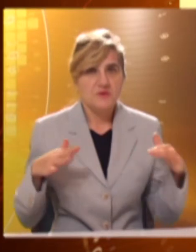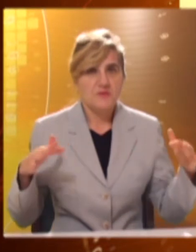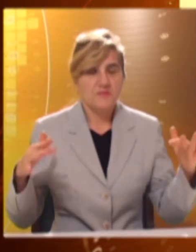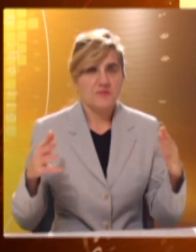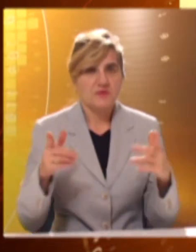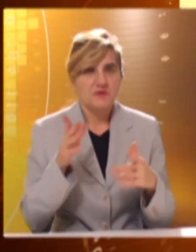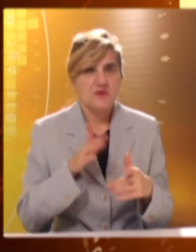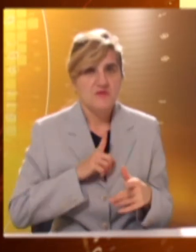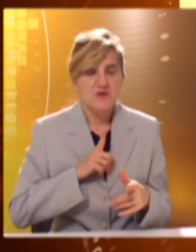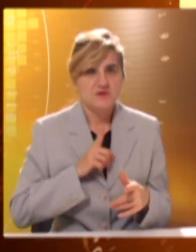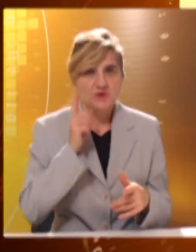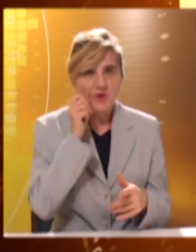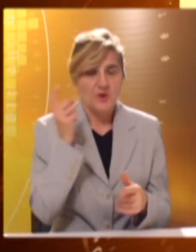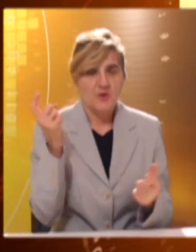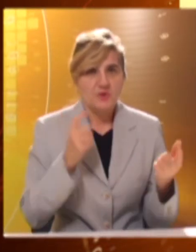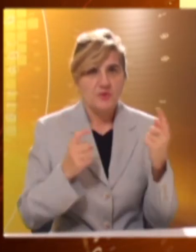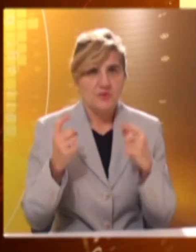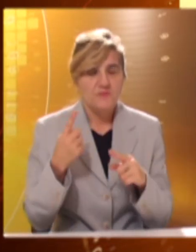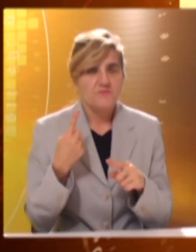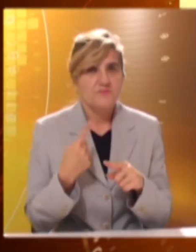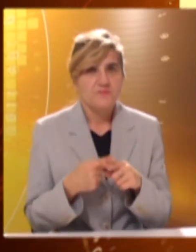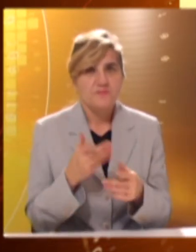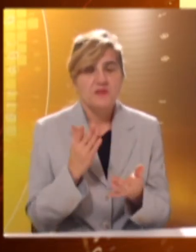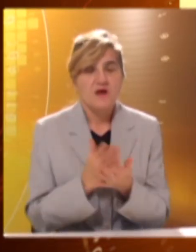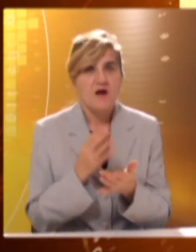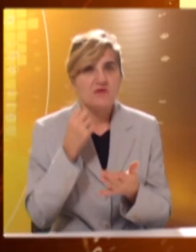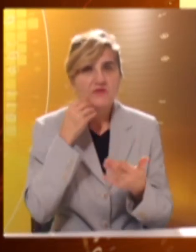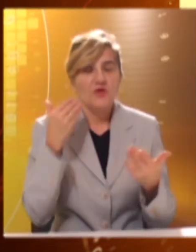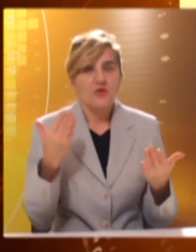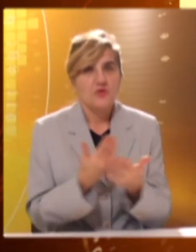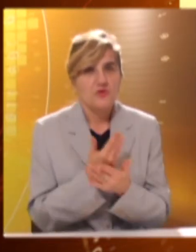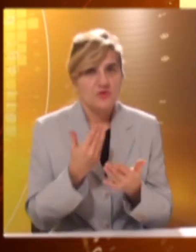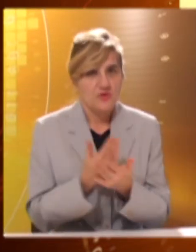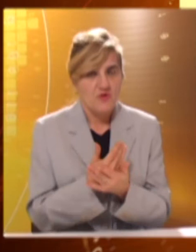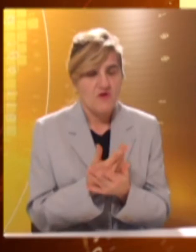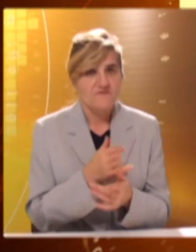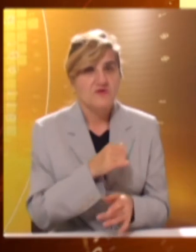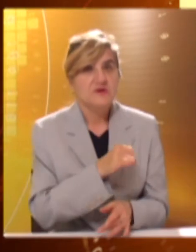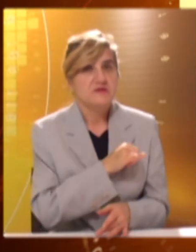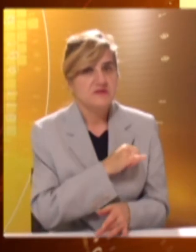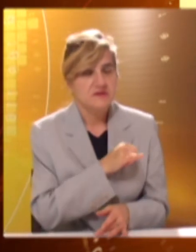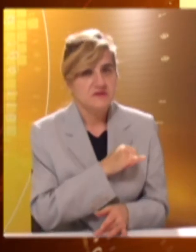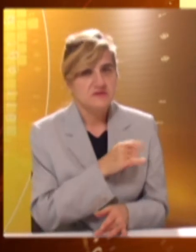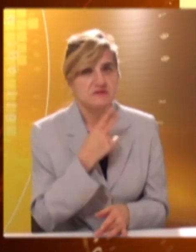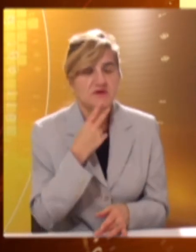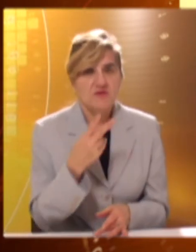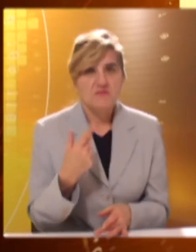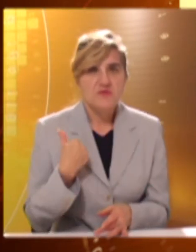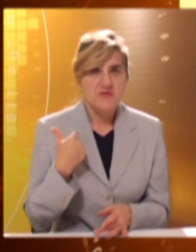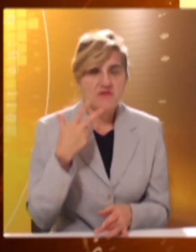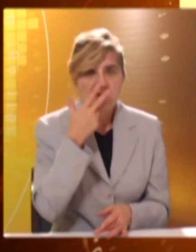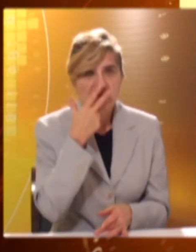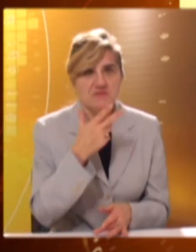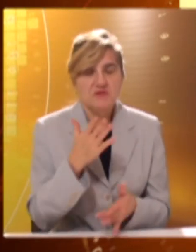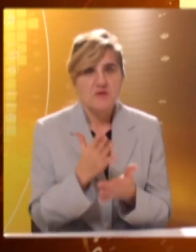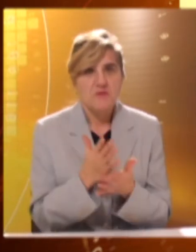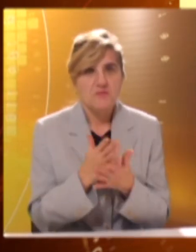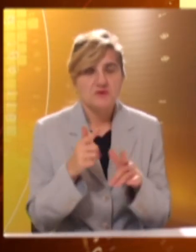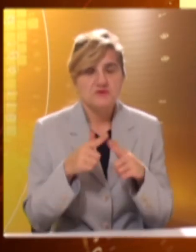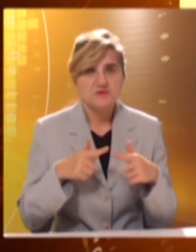priliv naših građana, jer uvek kad je nešto novo, naravno da je to interesantno i tako da se nadam da će